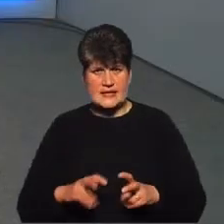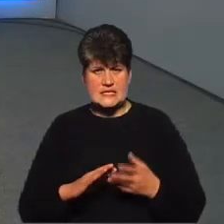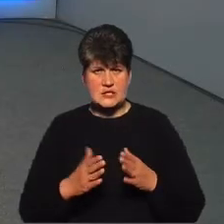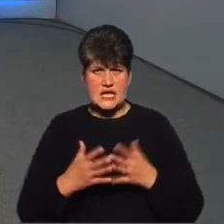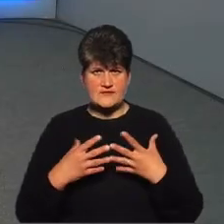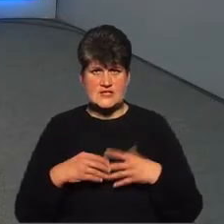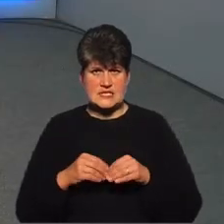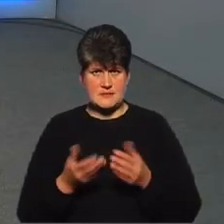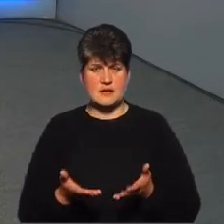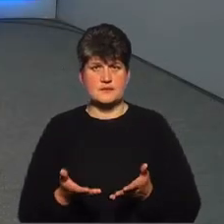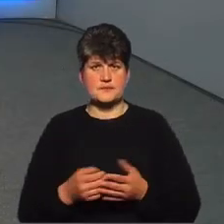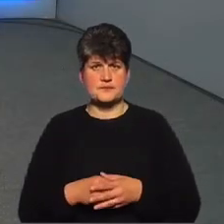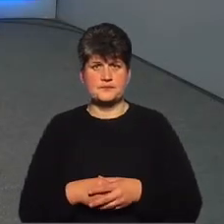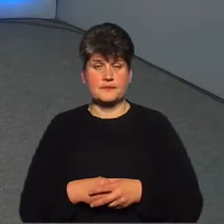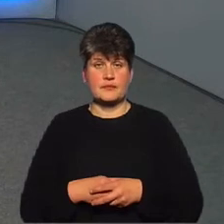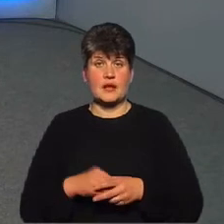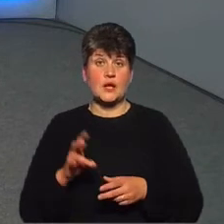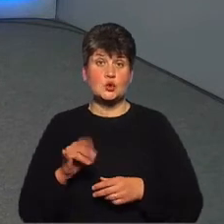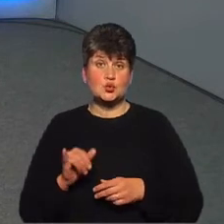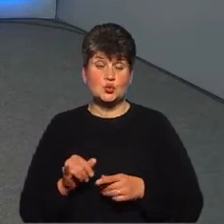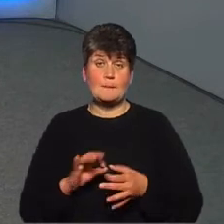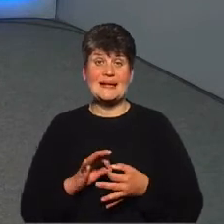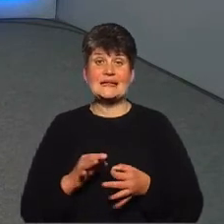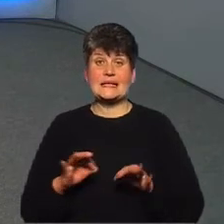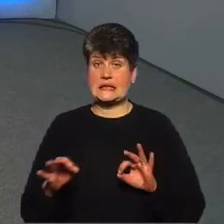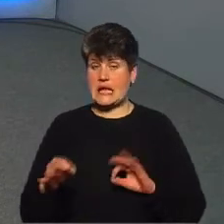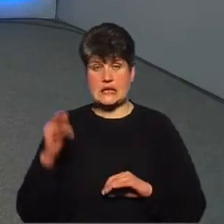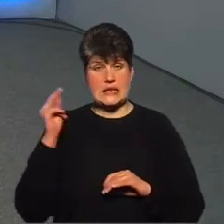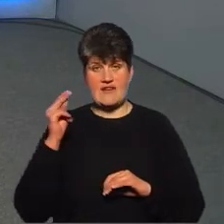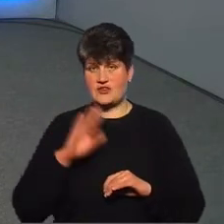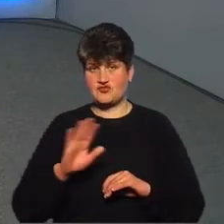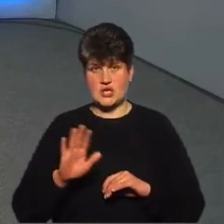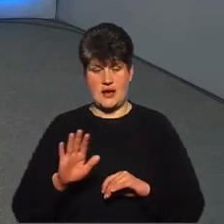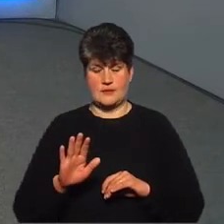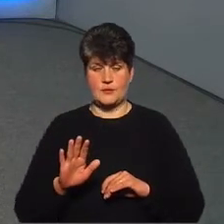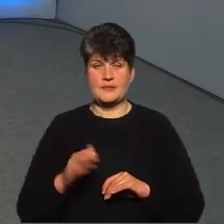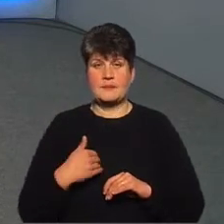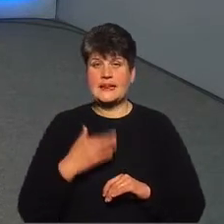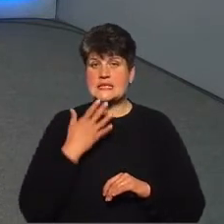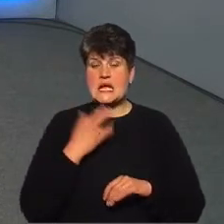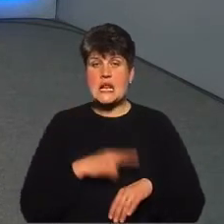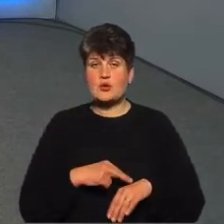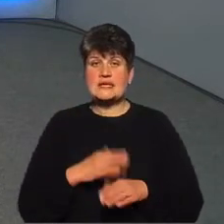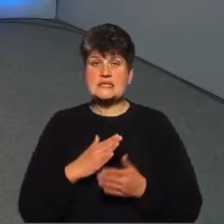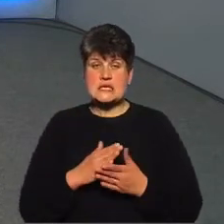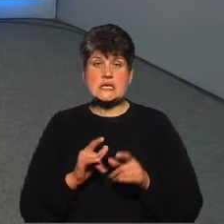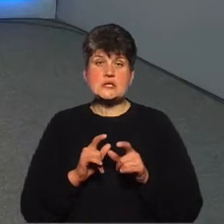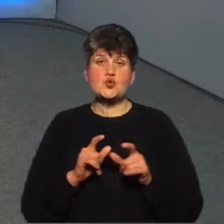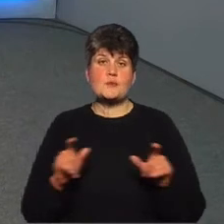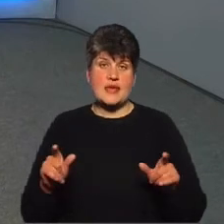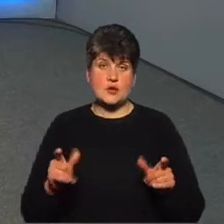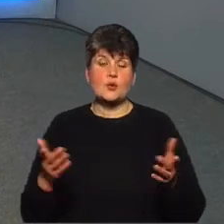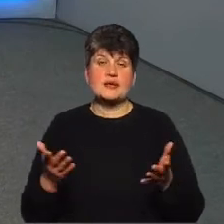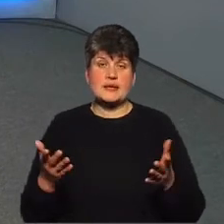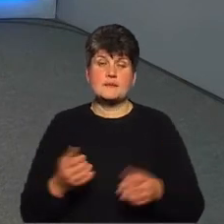також? Ми так детально не вивчаємо, тому що Національна поліція є суб'єктом, який діє в